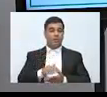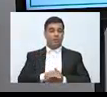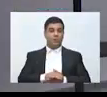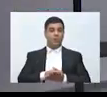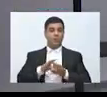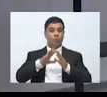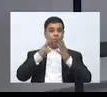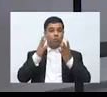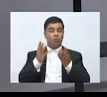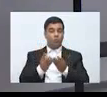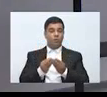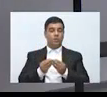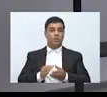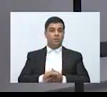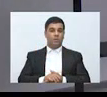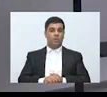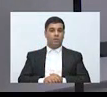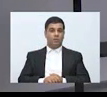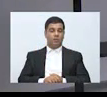butunlicha.